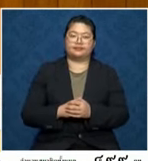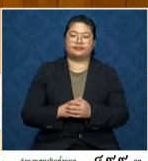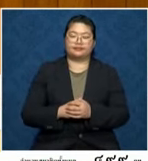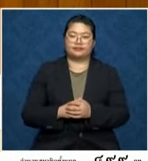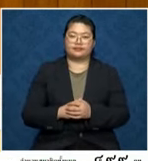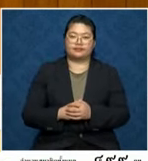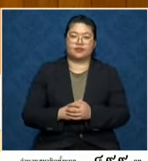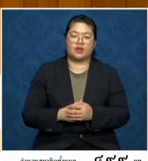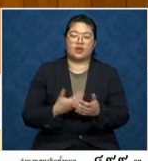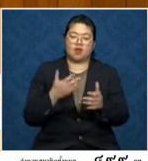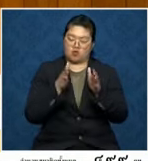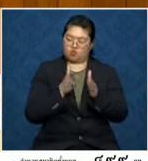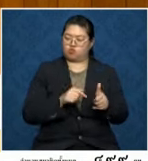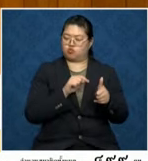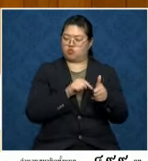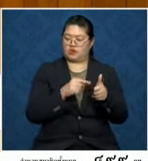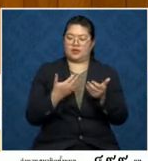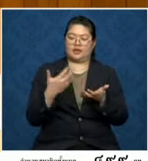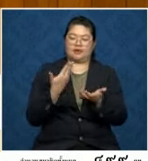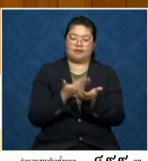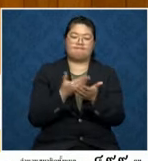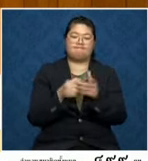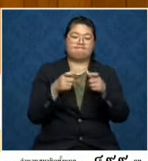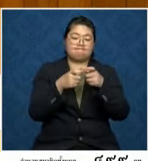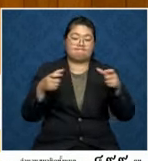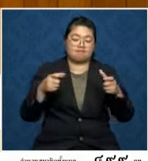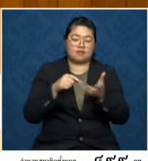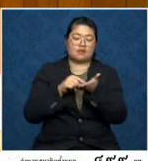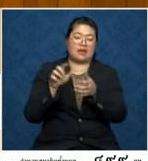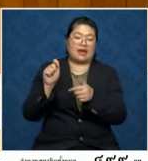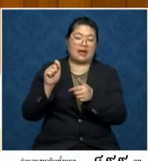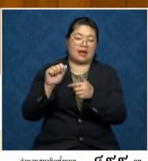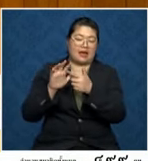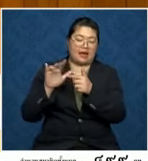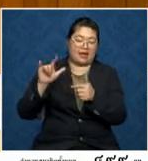ผู้ใช้เช็คเนี่ยเลือกใช้ทางคดีอาญาประมาณ